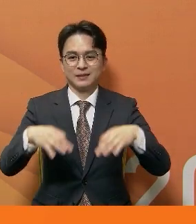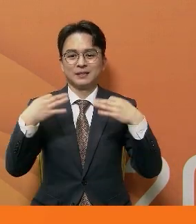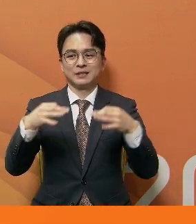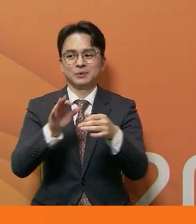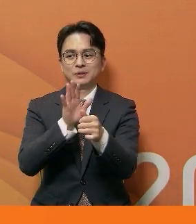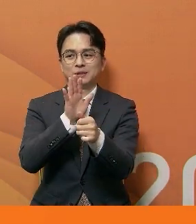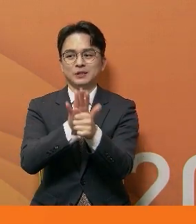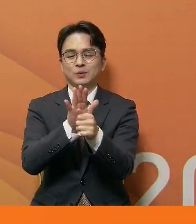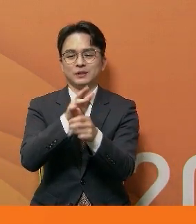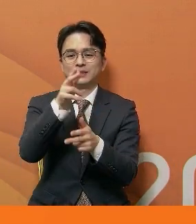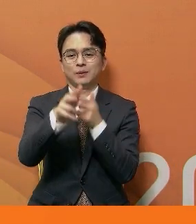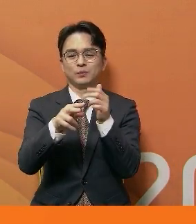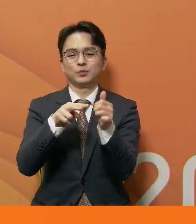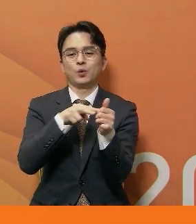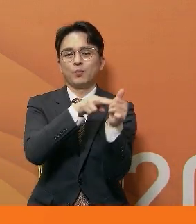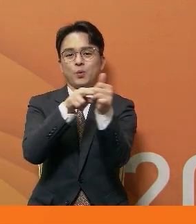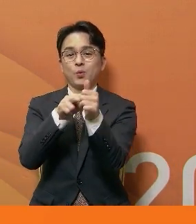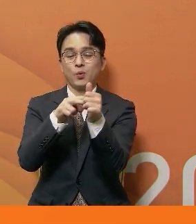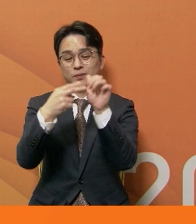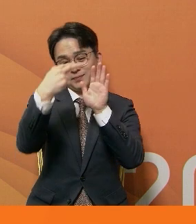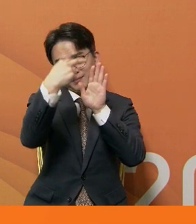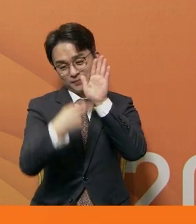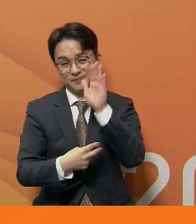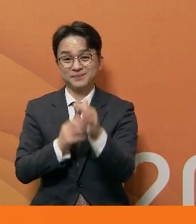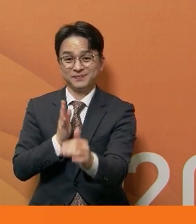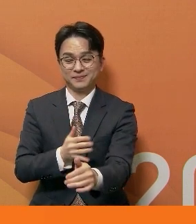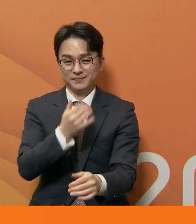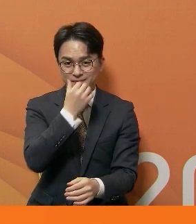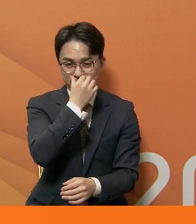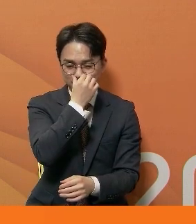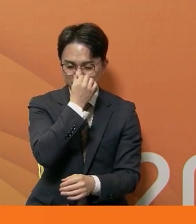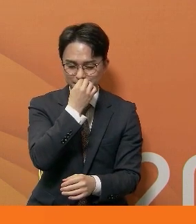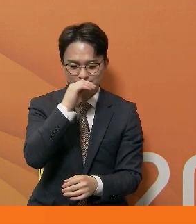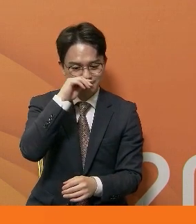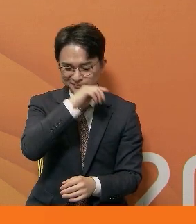그 설명들을 잘 참고해 주시면 좋을 것 같습니다